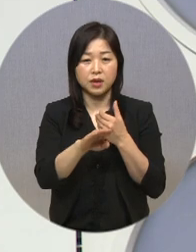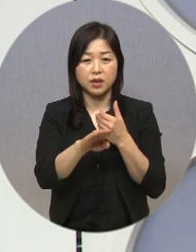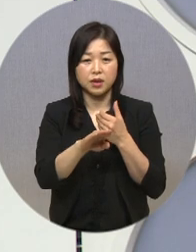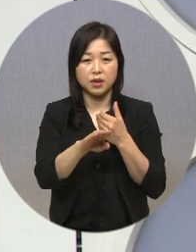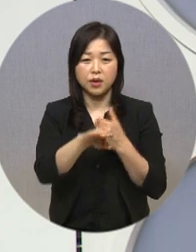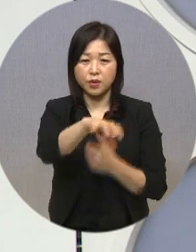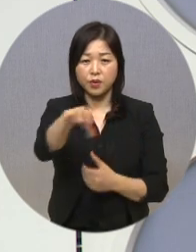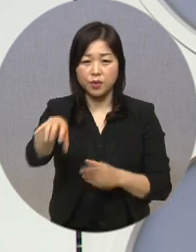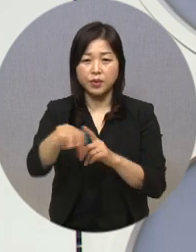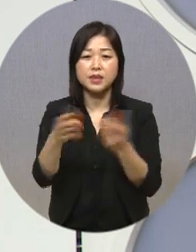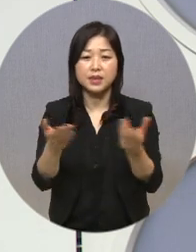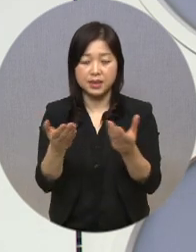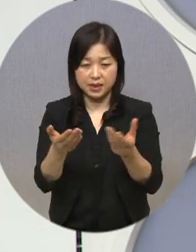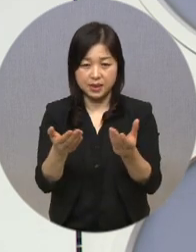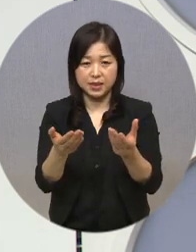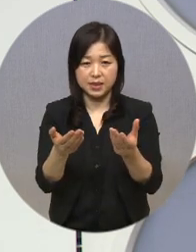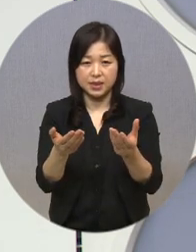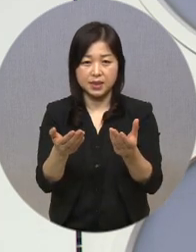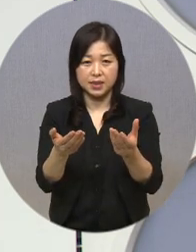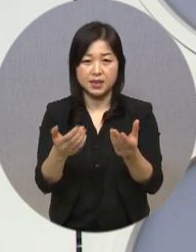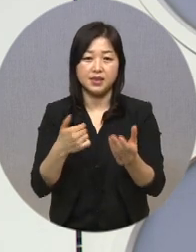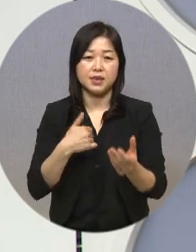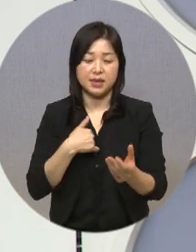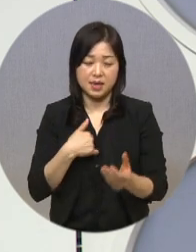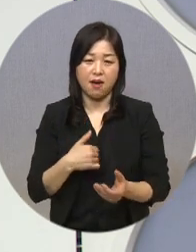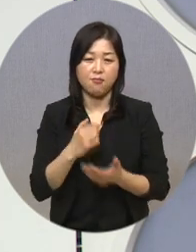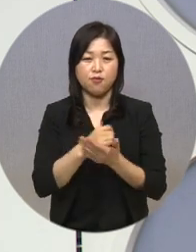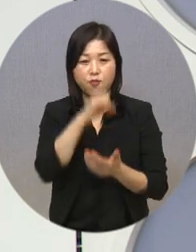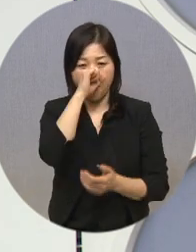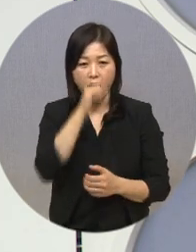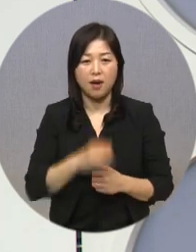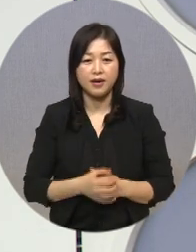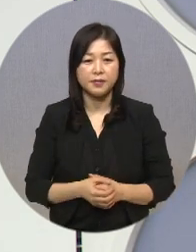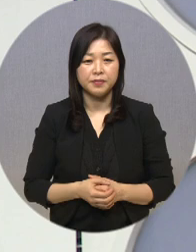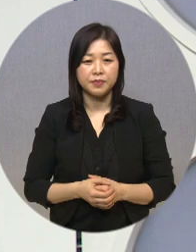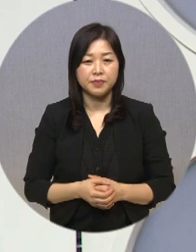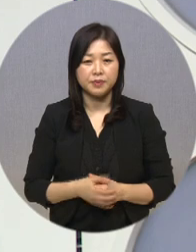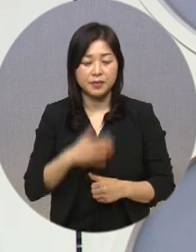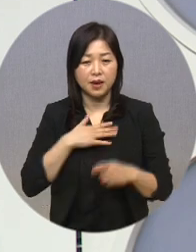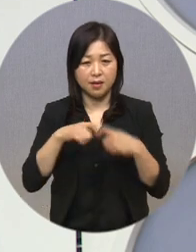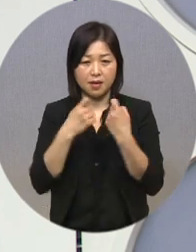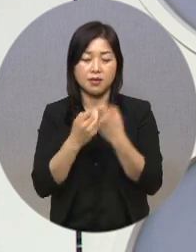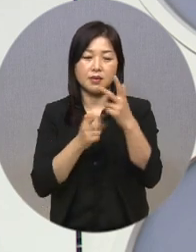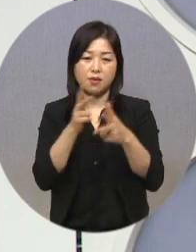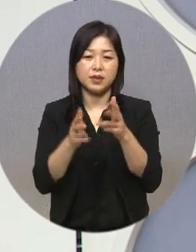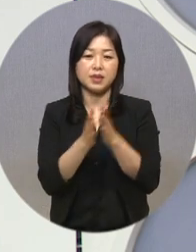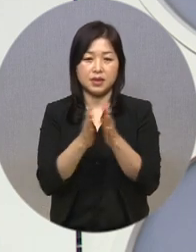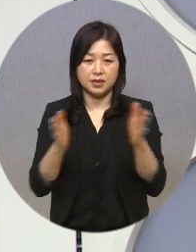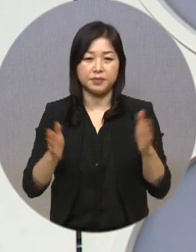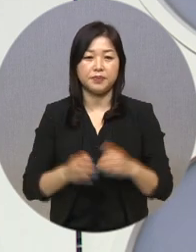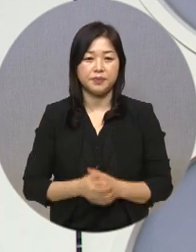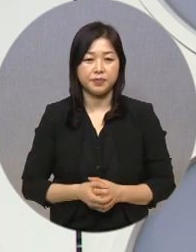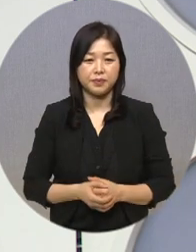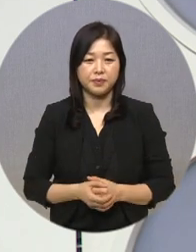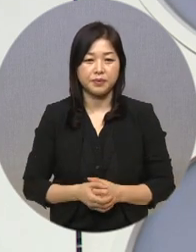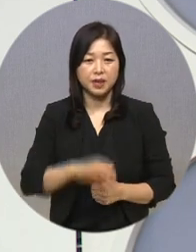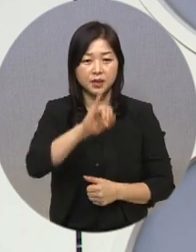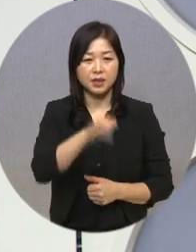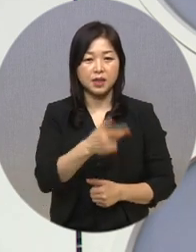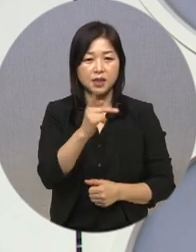몇 군데서 일하면서 또 재수가 좋았고 그래서 제가 제 사업을 시작했습니다. 제 김엔진이라고